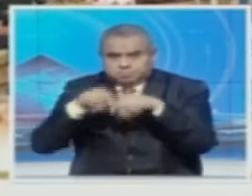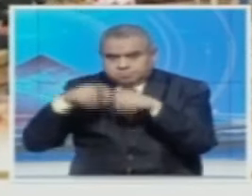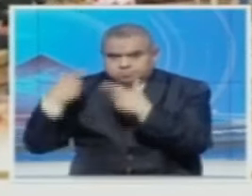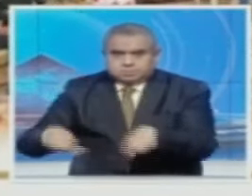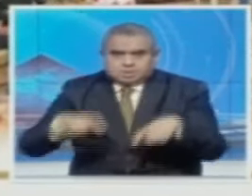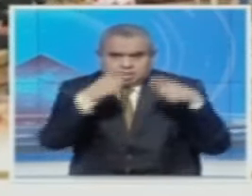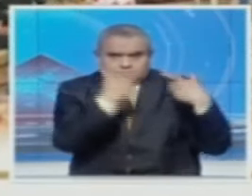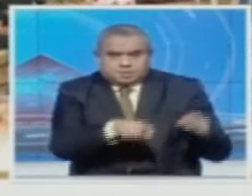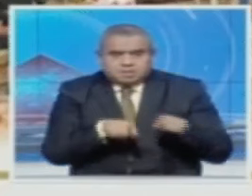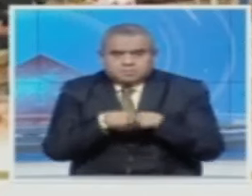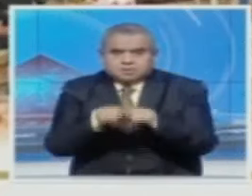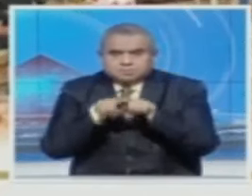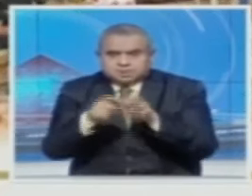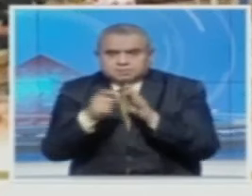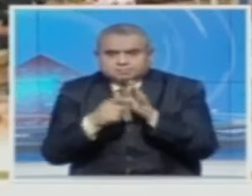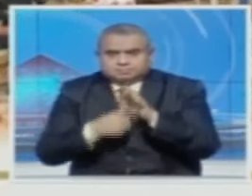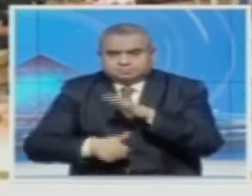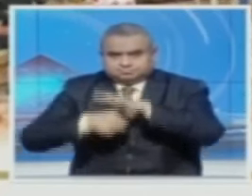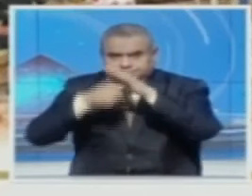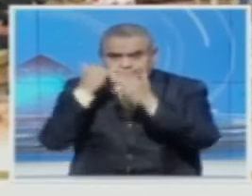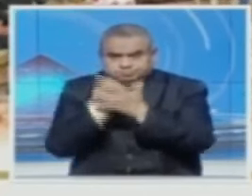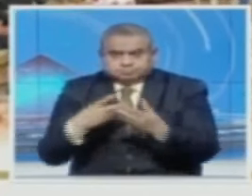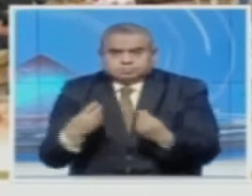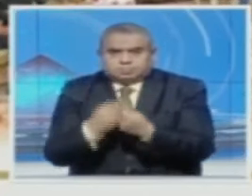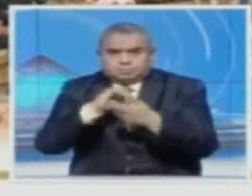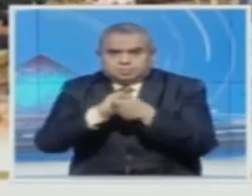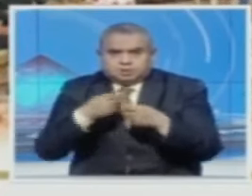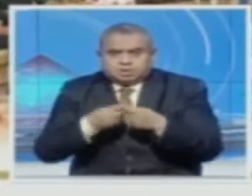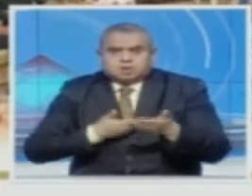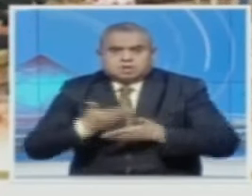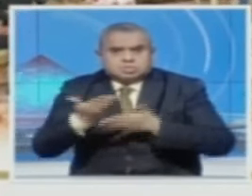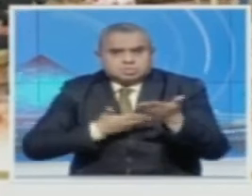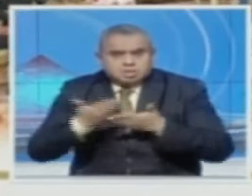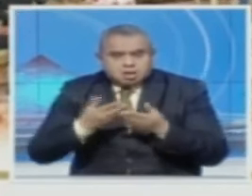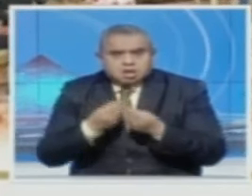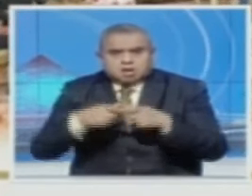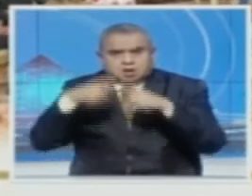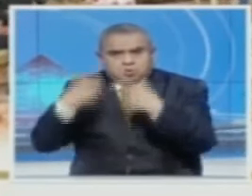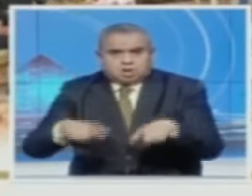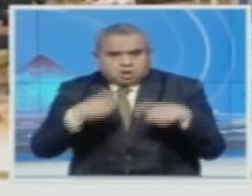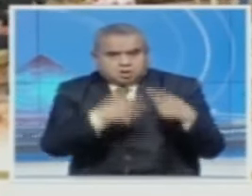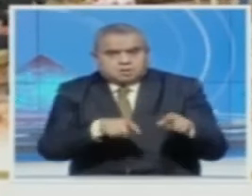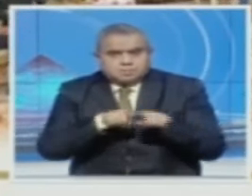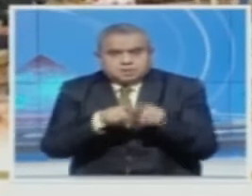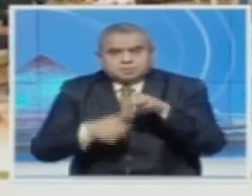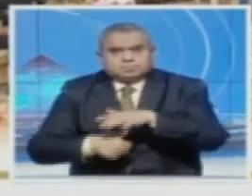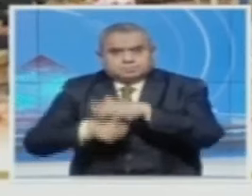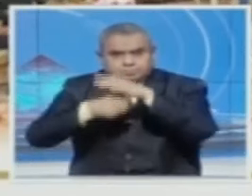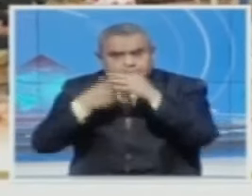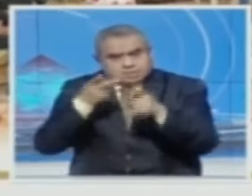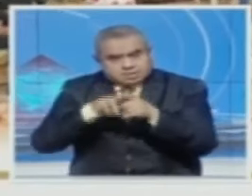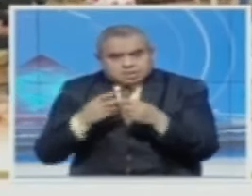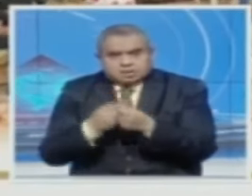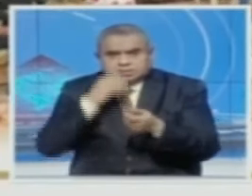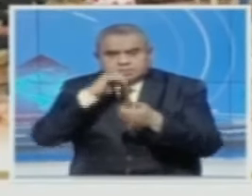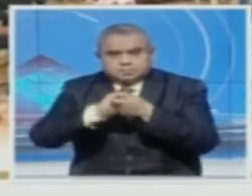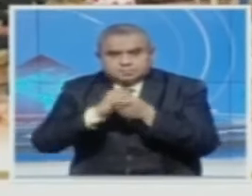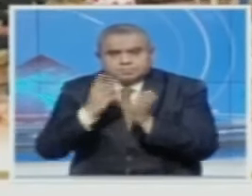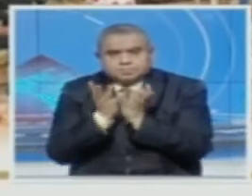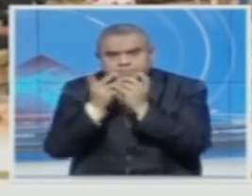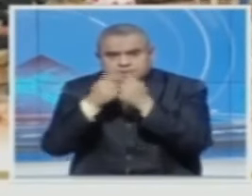مختلف المجالات، سواء على المستويين الثنائي أو القاري، ولا سيما ما يتعلق بتعزيز